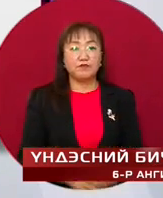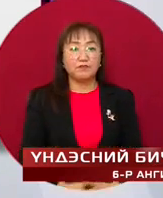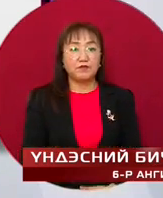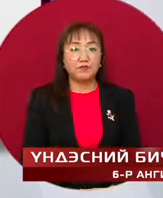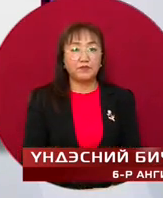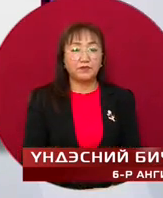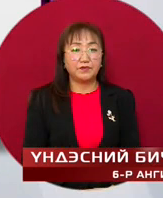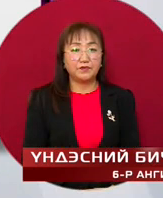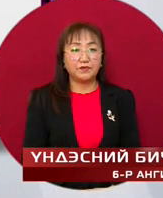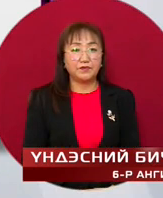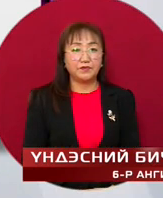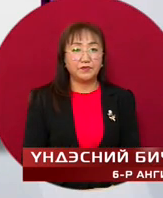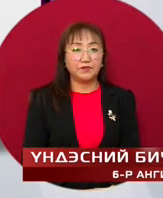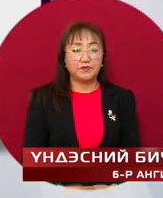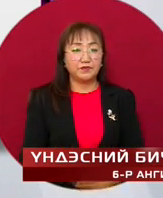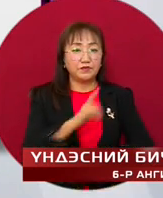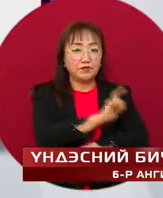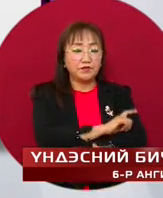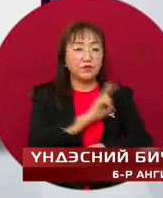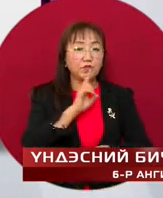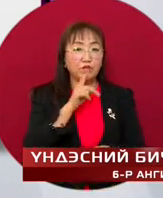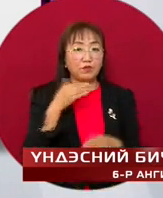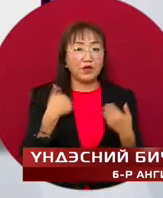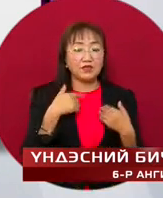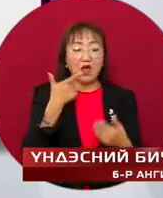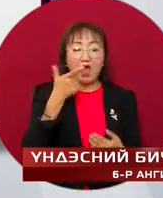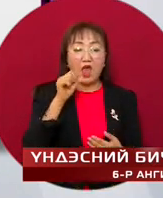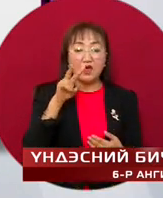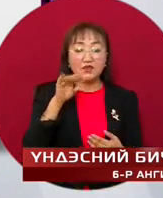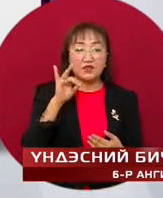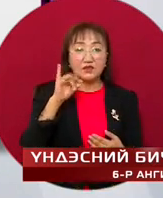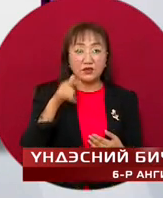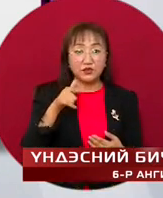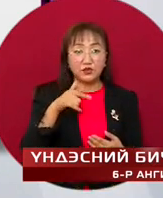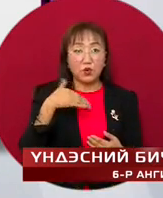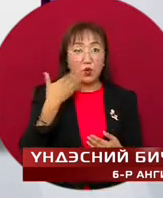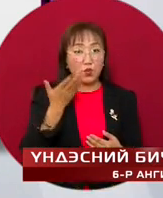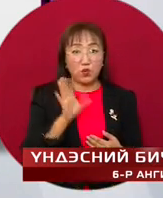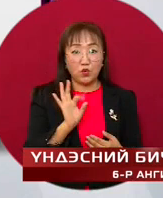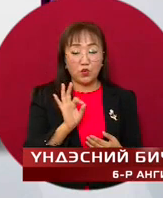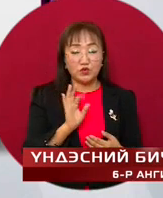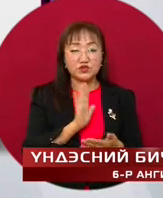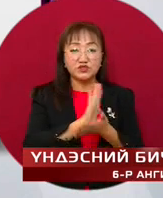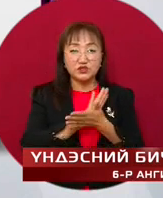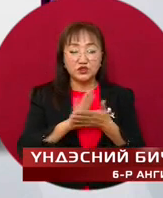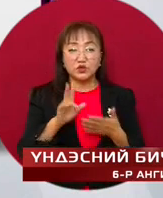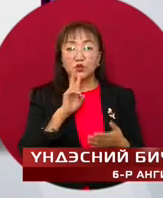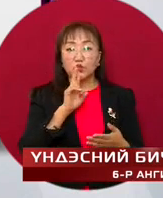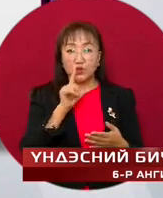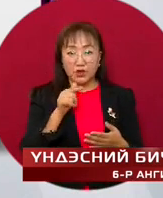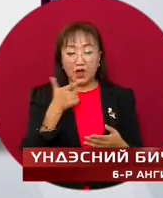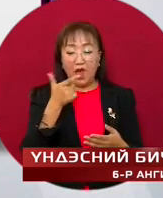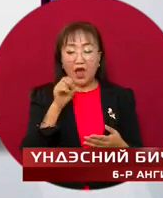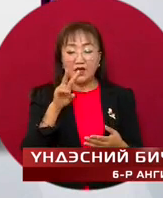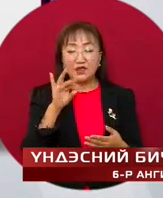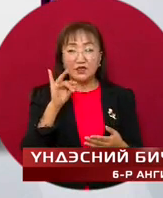гарсан үгүүдийг галиглаагүй бичсэн. За та нарын хувьд шинэ үг гэж үтсэн үгсийг багш нь галиглан бичсэн байгаа учраас үүнийг маш сайн